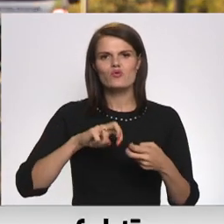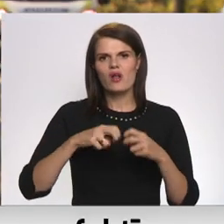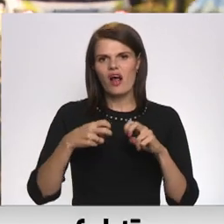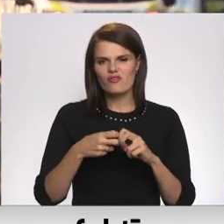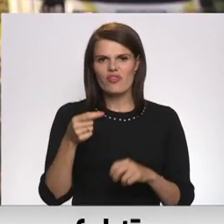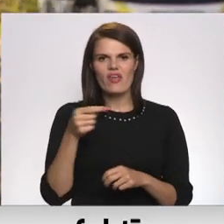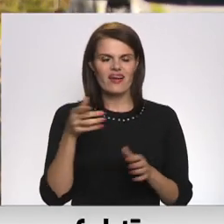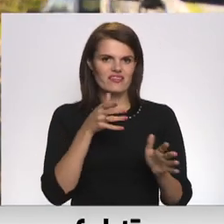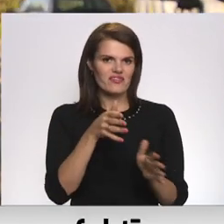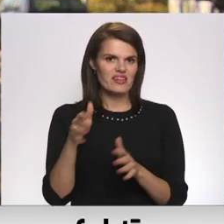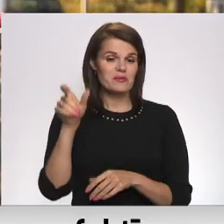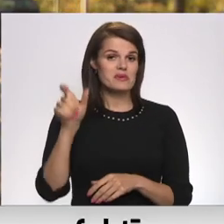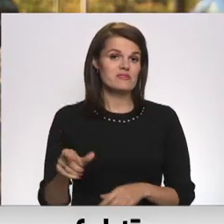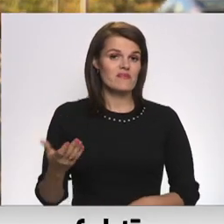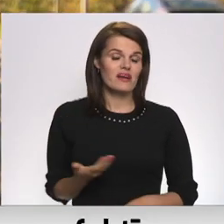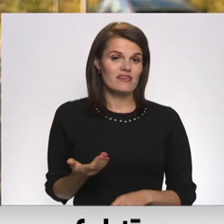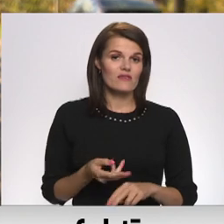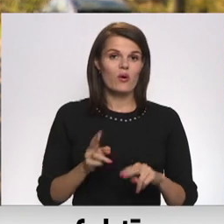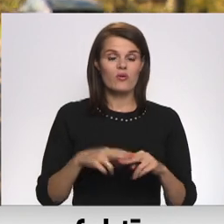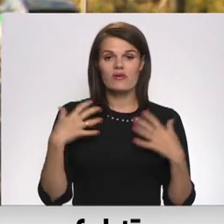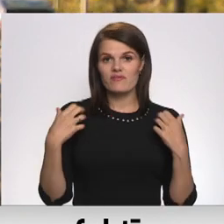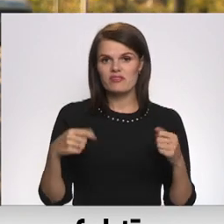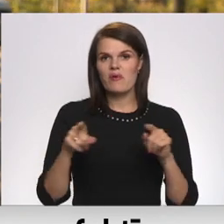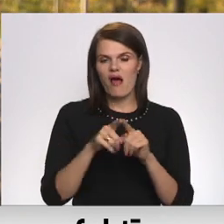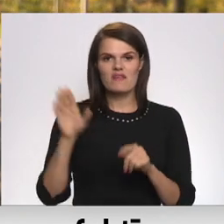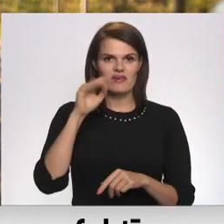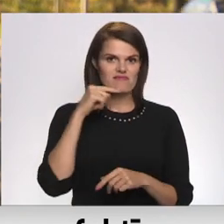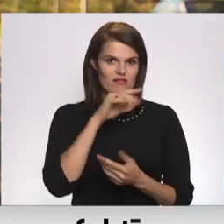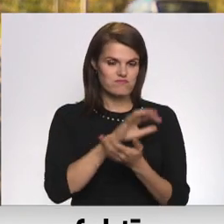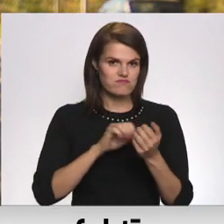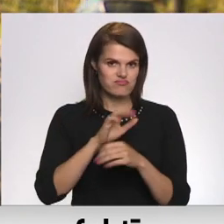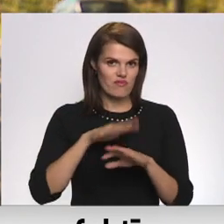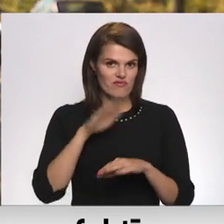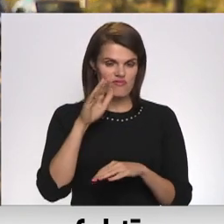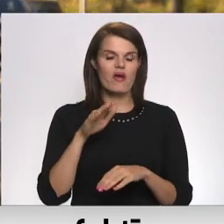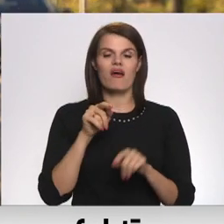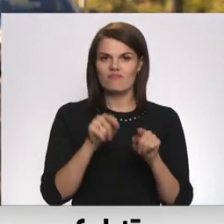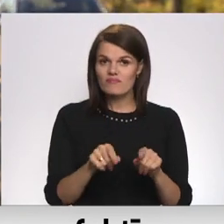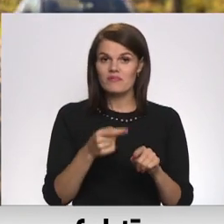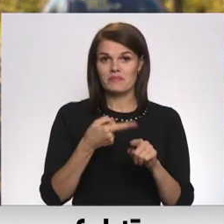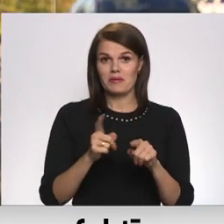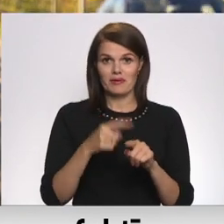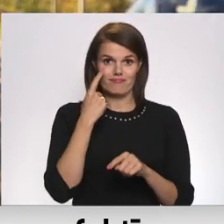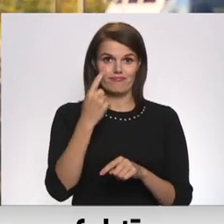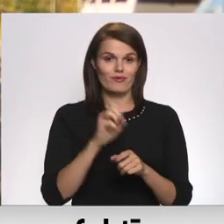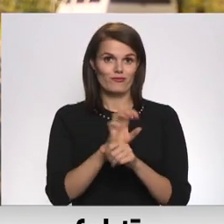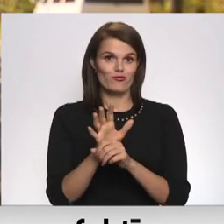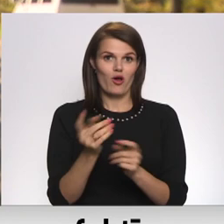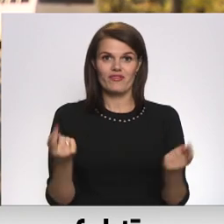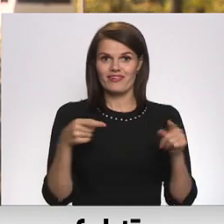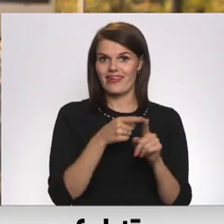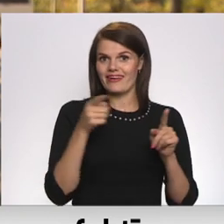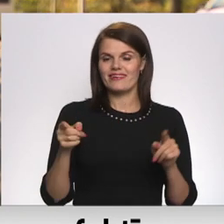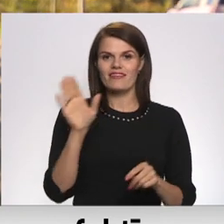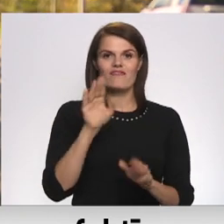cilvēka dzīvību un veselību, tā arī valsts ekonomiku kopumā. To īpaši spilgti izgaismojusi Covida krīze, kuras laikā